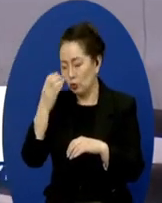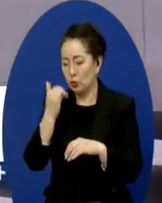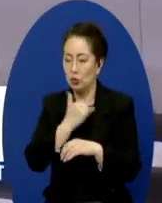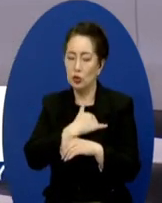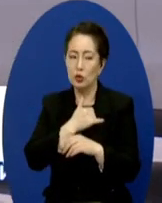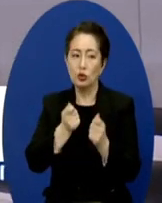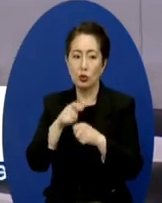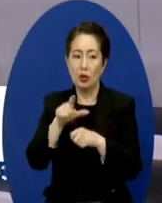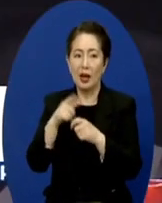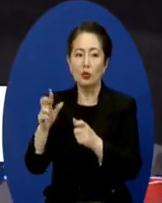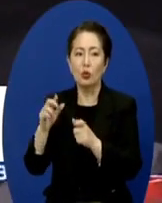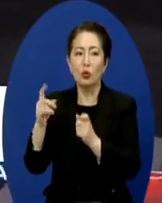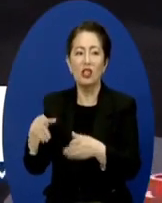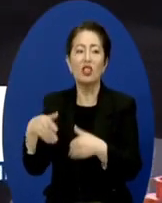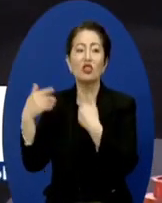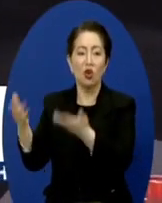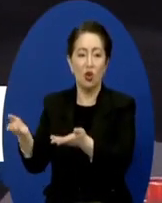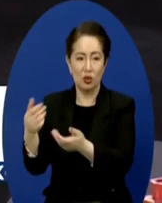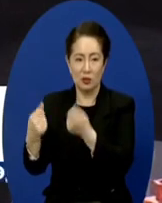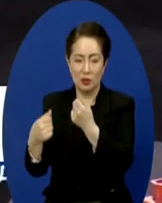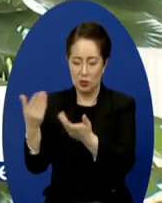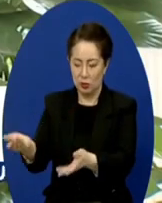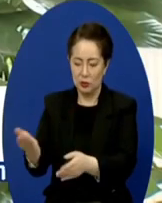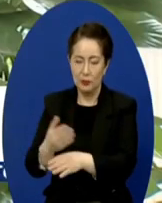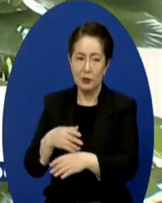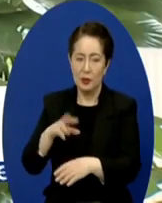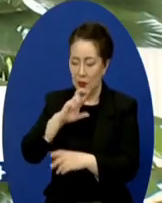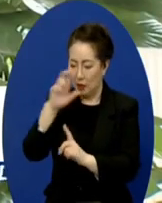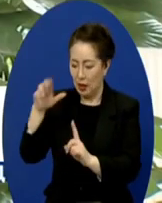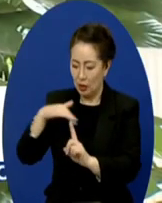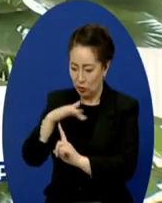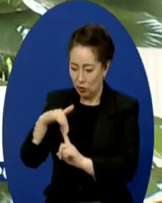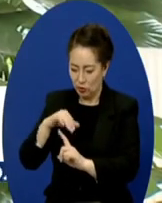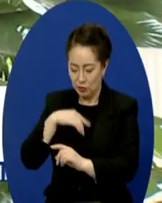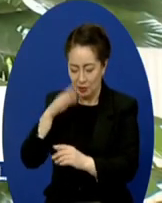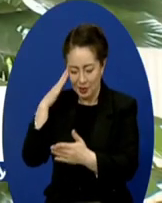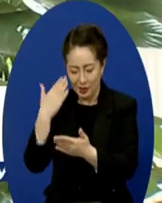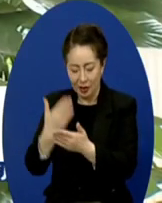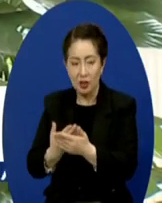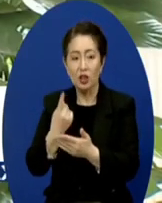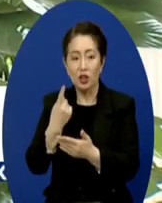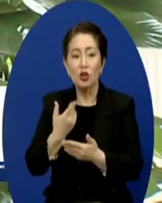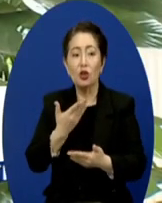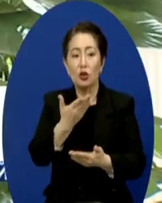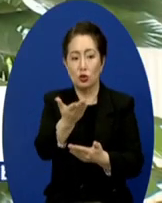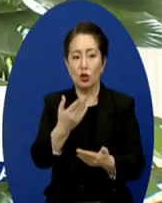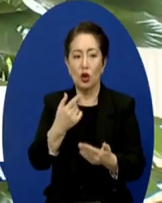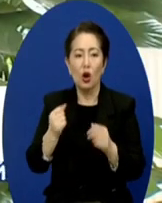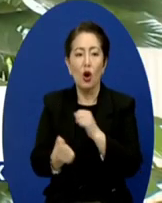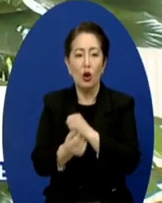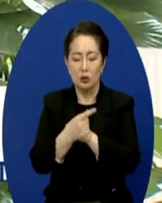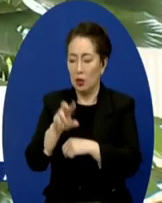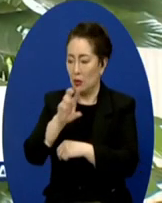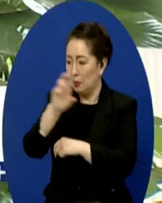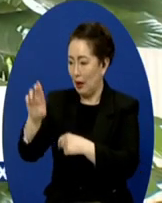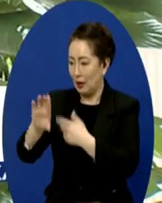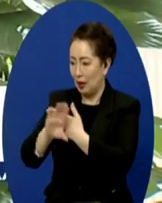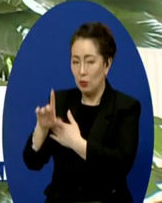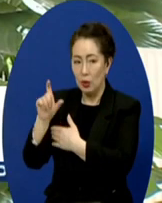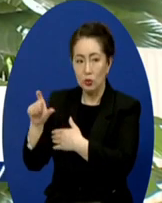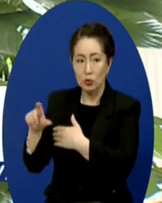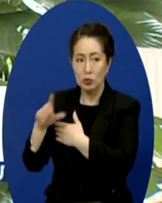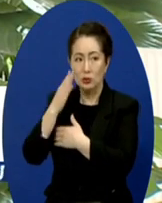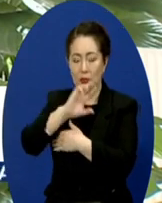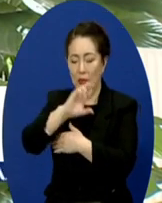газар руу хүлээлгэж өгч чинь. За нэг саналтай зүг өгч байгаа. Манай байгаль орчны салбар бол бас өөр нэгэн онцлогтой. Байгаль хамгаалагчид нар